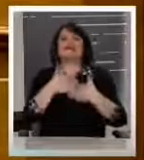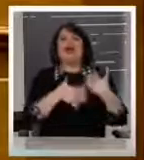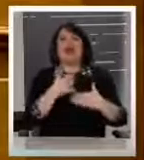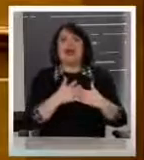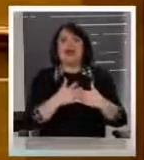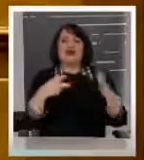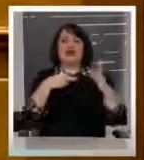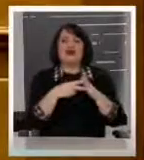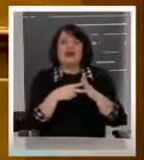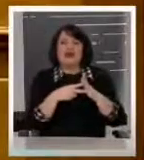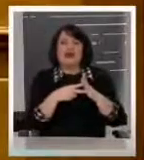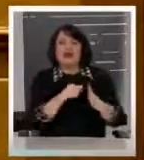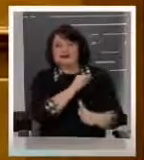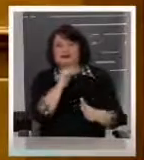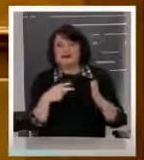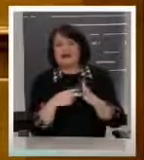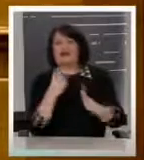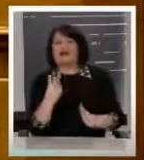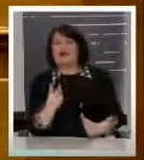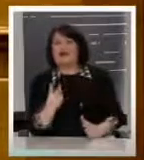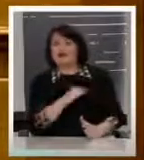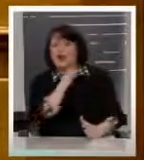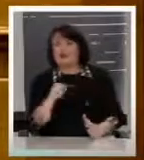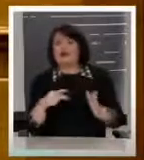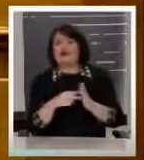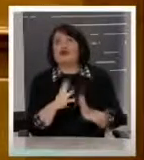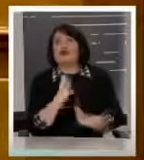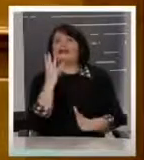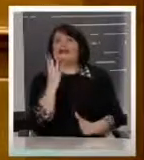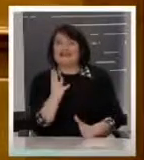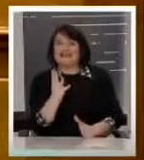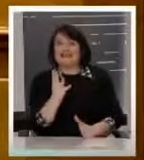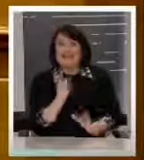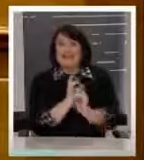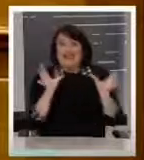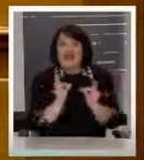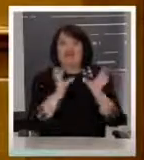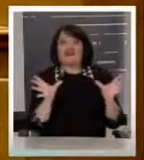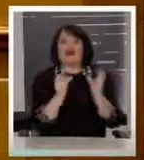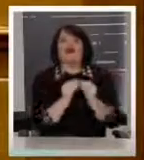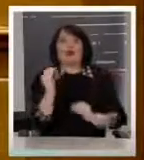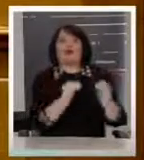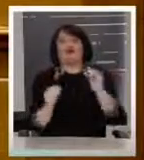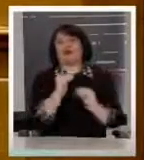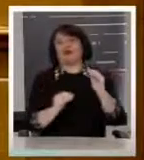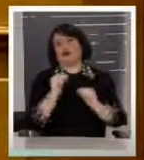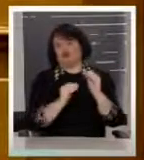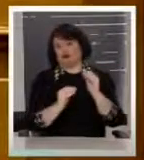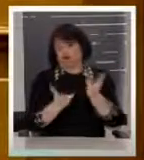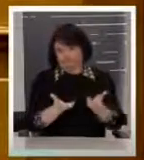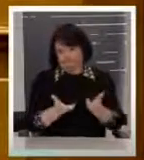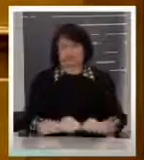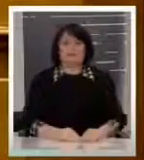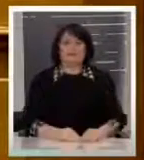του 2000-2002 μέχρι και το 2004. Είναι πονεμένο από αυτά τα